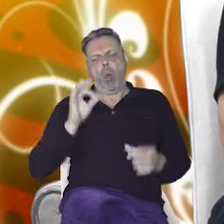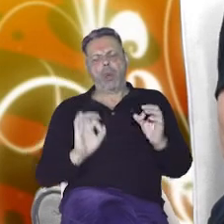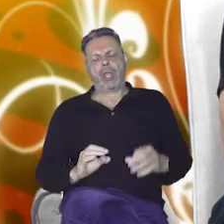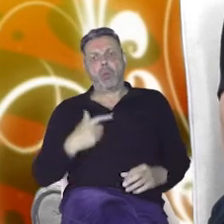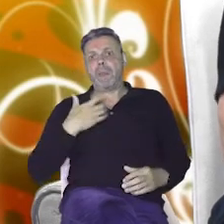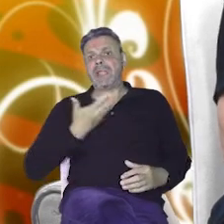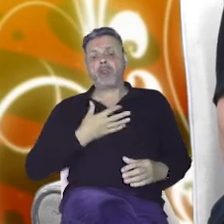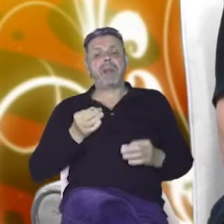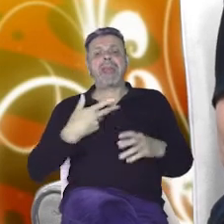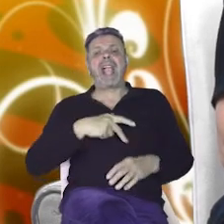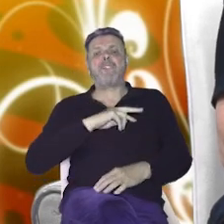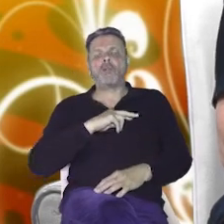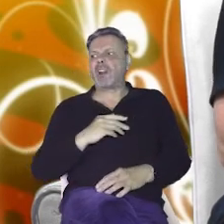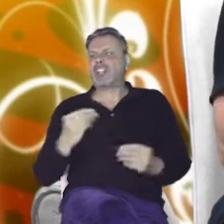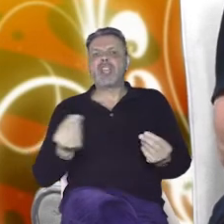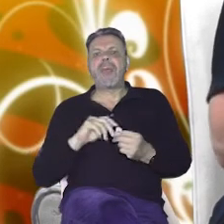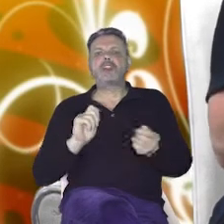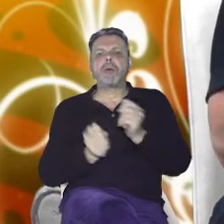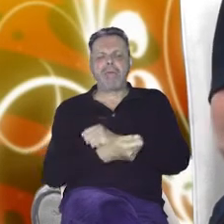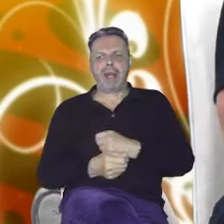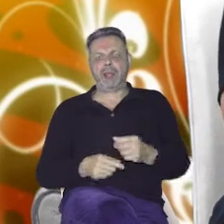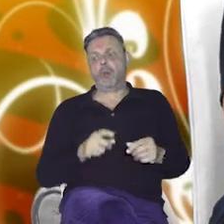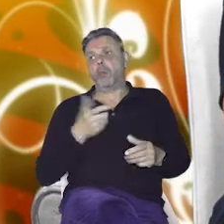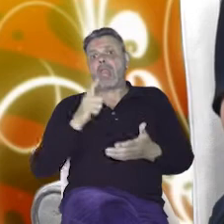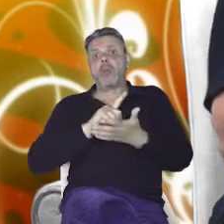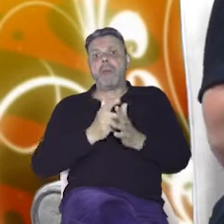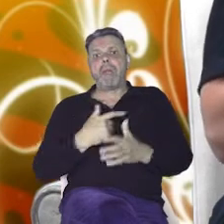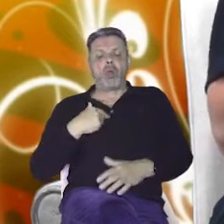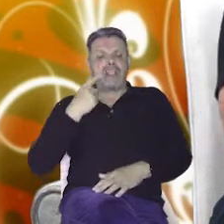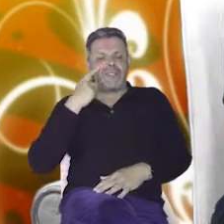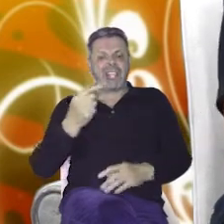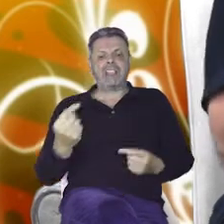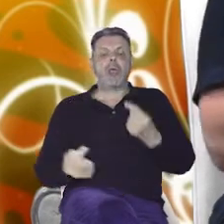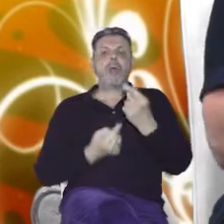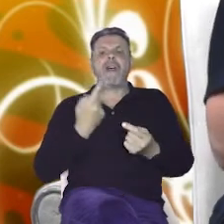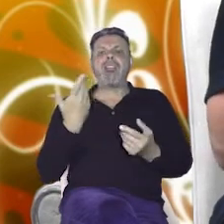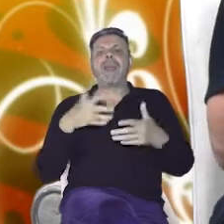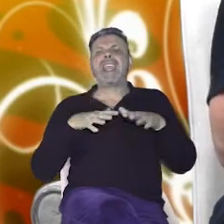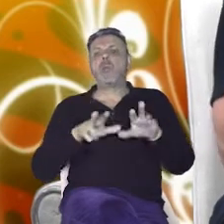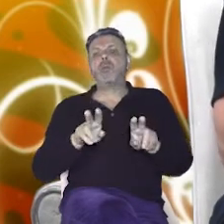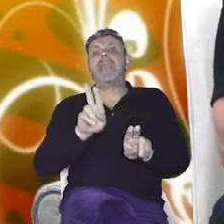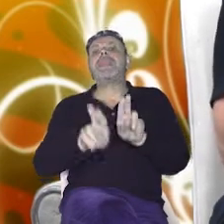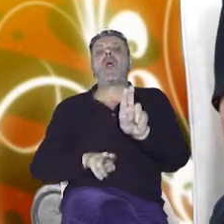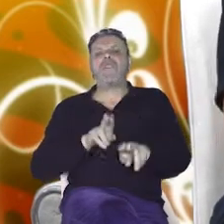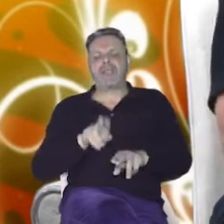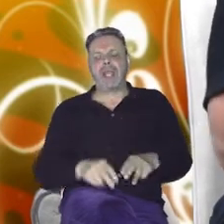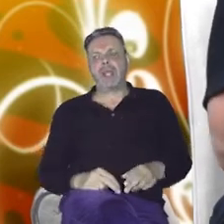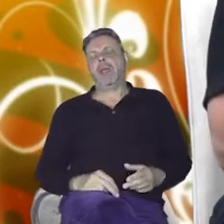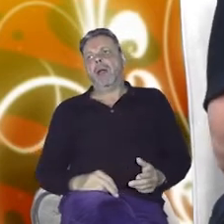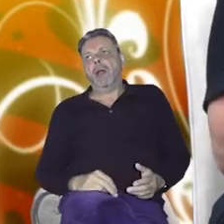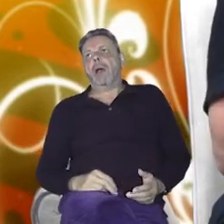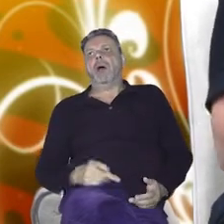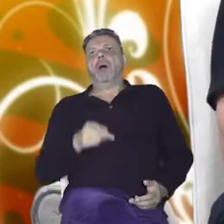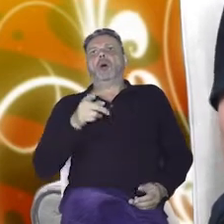nikakve odgovore da će se nešto mijenjati. U nekom momentu sam vidjela da su se pojavili neki ljudi njegovatelji. E sad, onda vam se opet